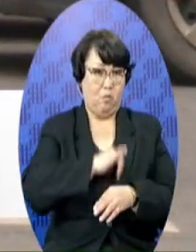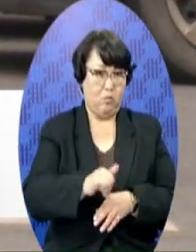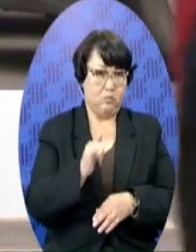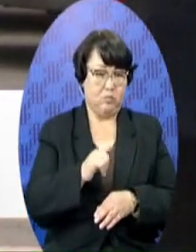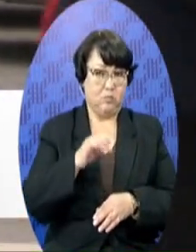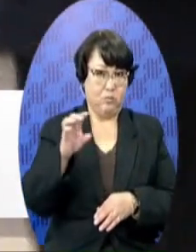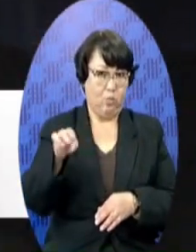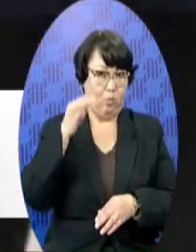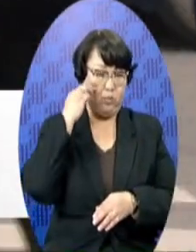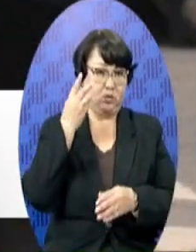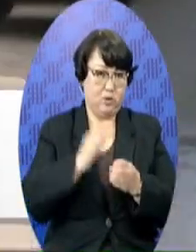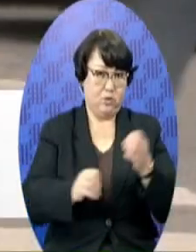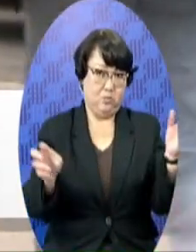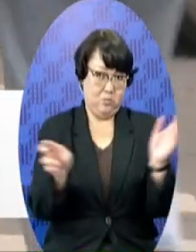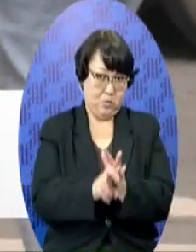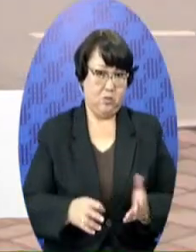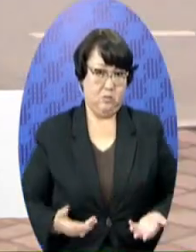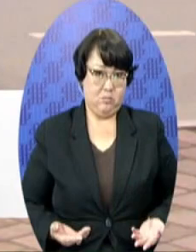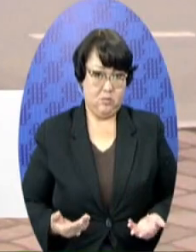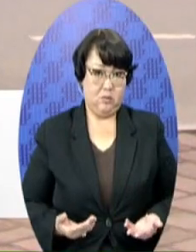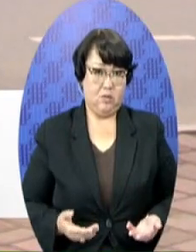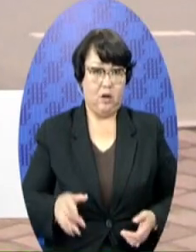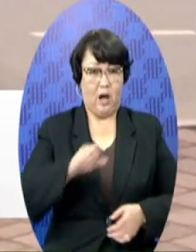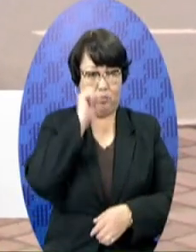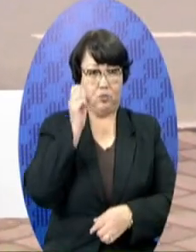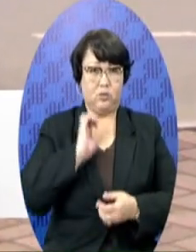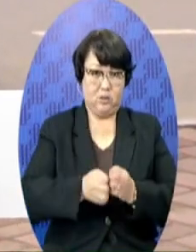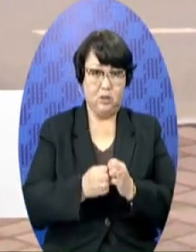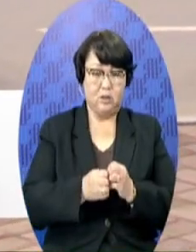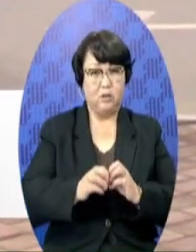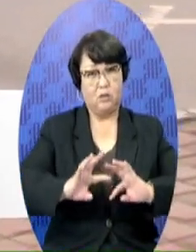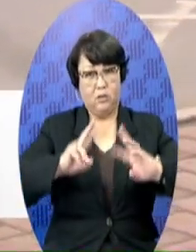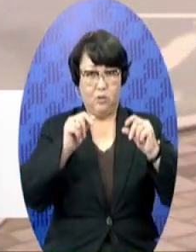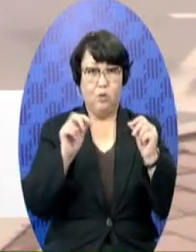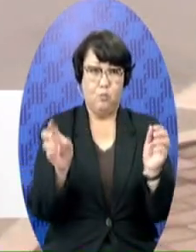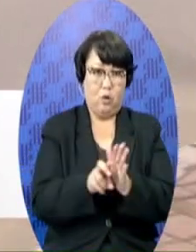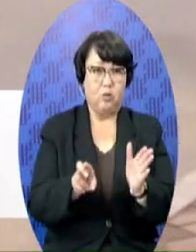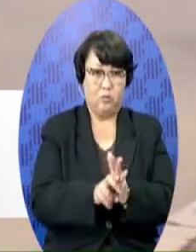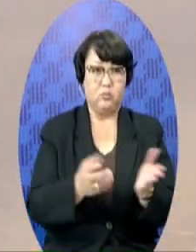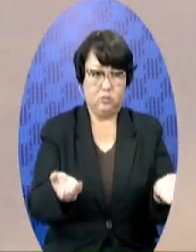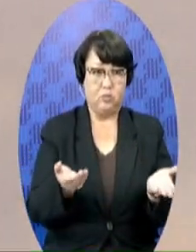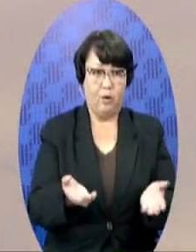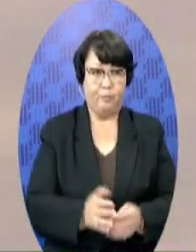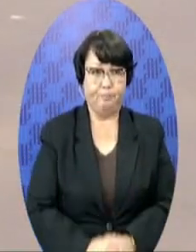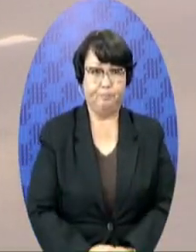яагаад нэвтрүүлж болохгүй гэж асуудлыг шийдэх боломж байгааг энэ сурвалжлагаараа хөндлөө.